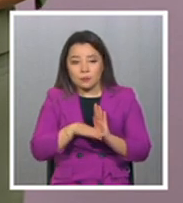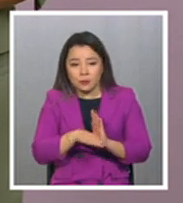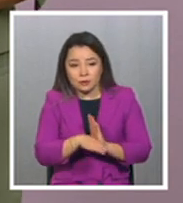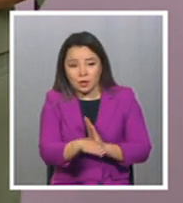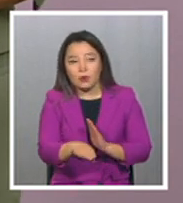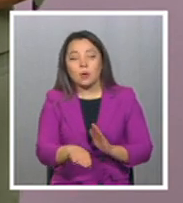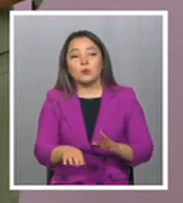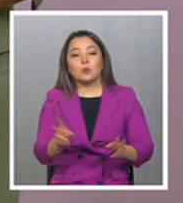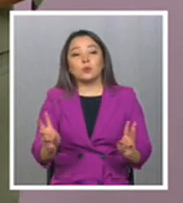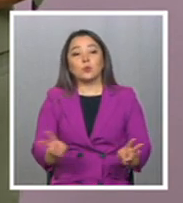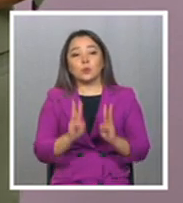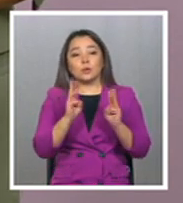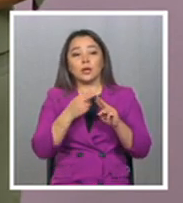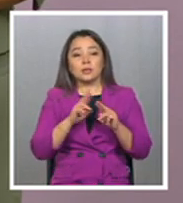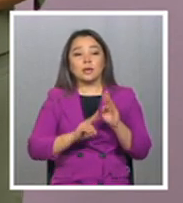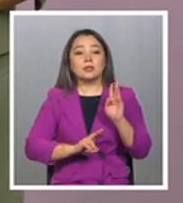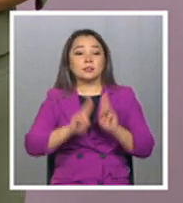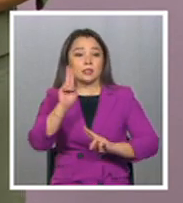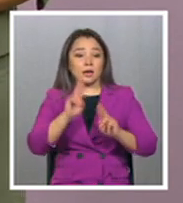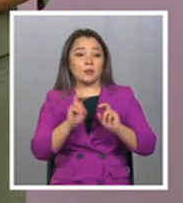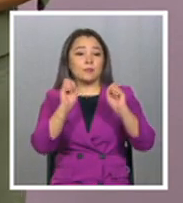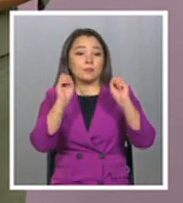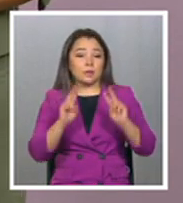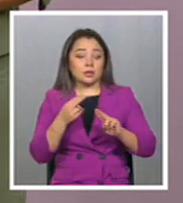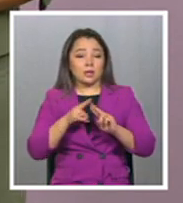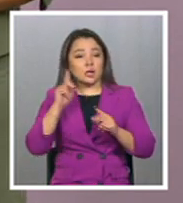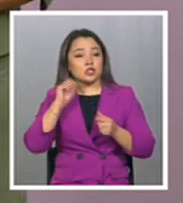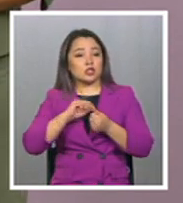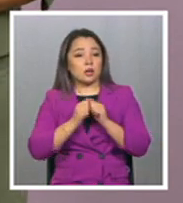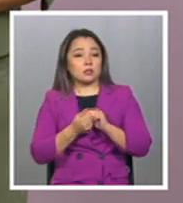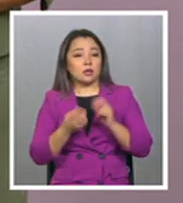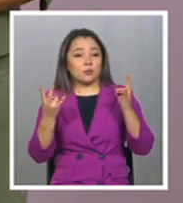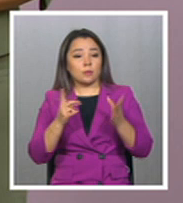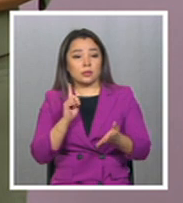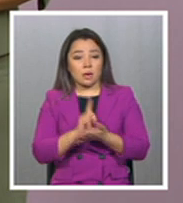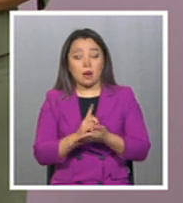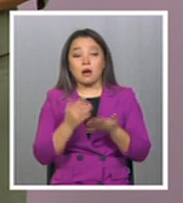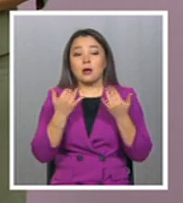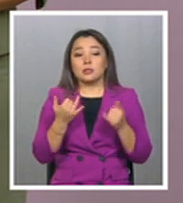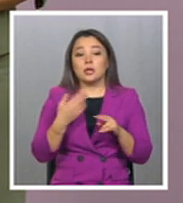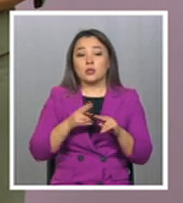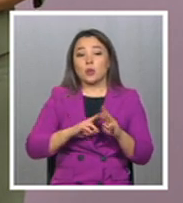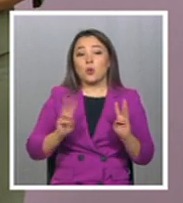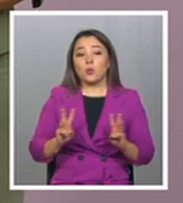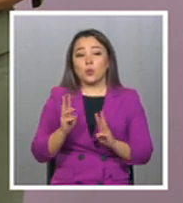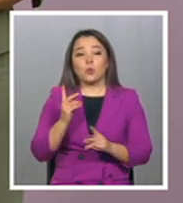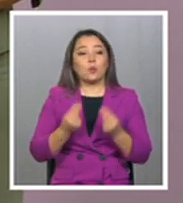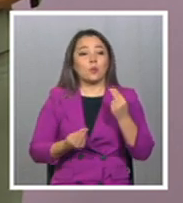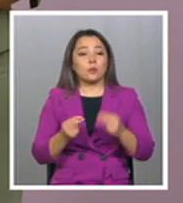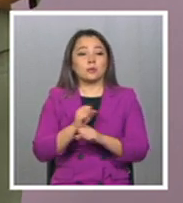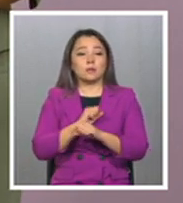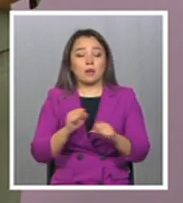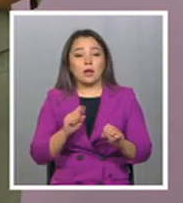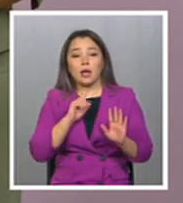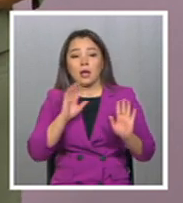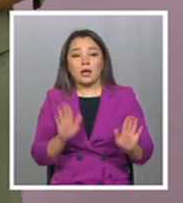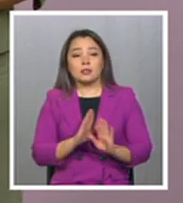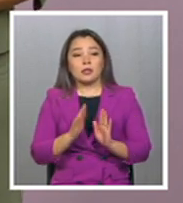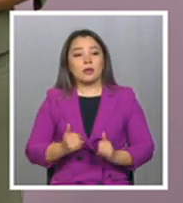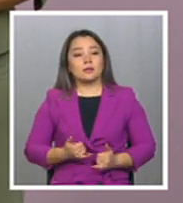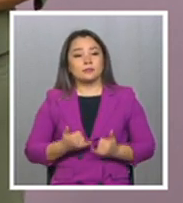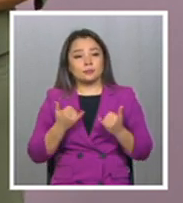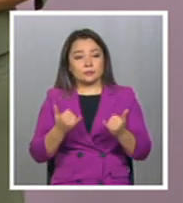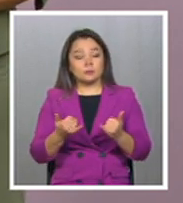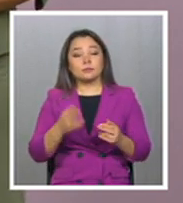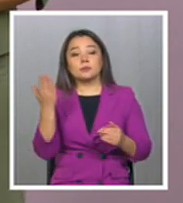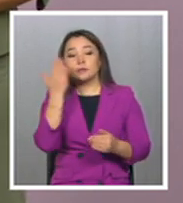қолданатын қауіпсіздік ережелерін жаттап алыңдар. Олай болса, өртпен ойнама балақай әніне кезек берейік.